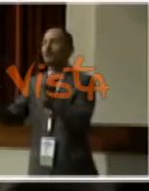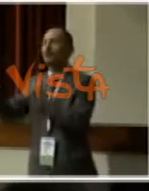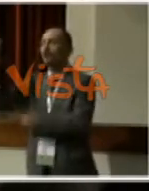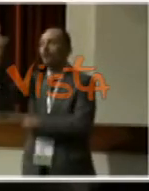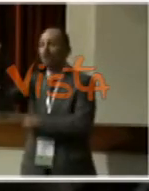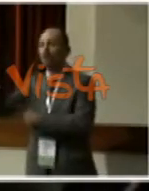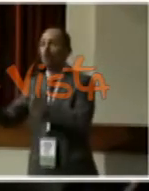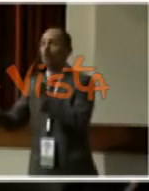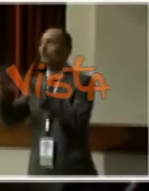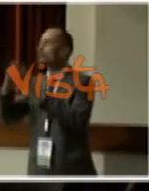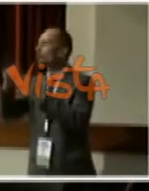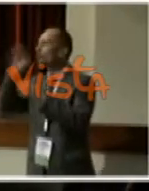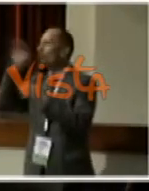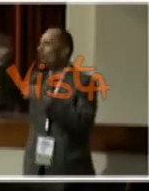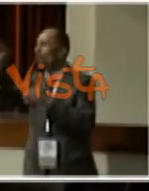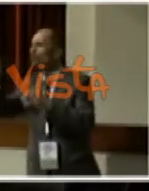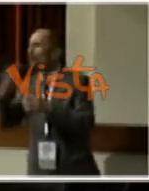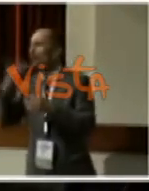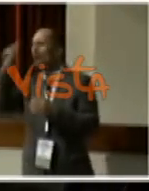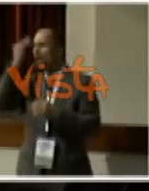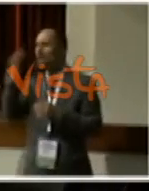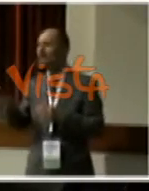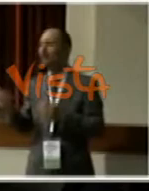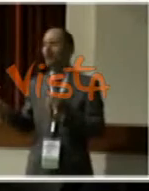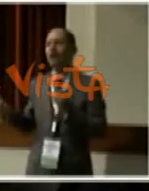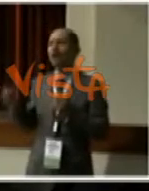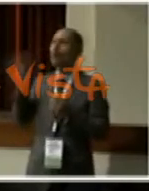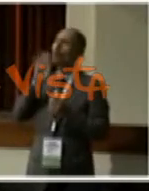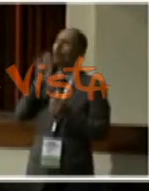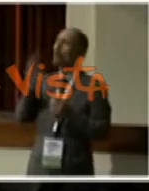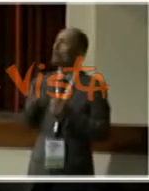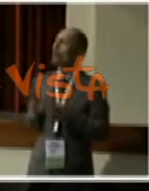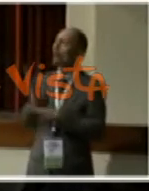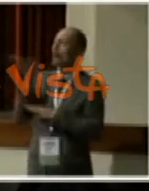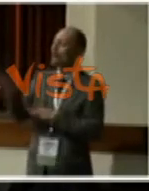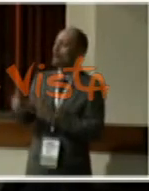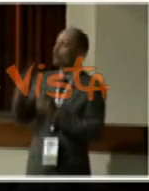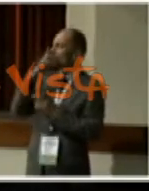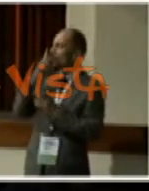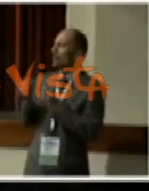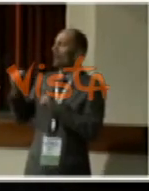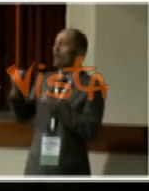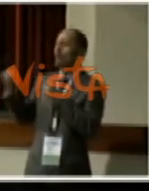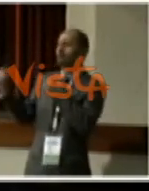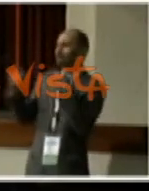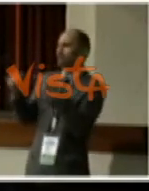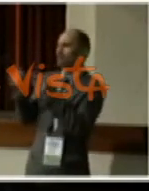sull'innovazione, sul futuro. Cioè, uno che pensa che l'uomo non sia andato sulla Luna, ma sia un complotto degli americani.